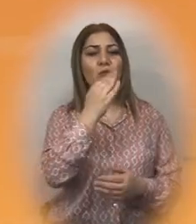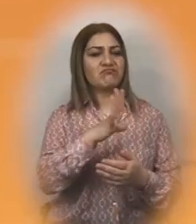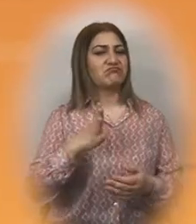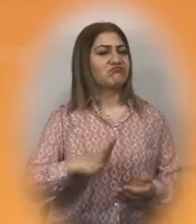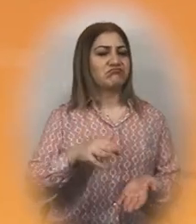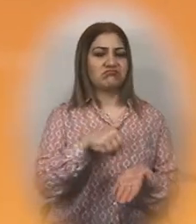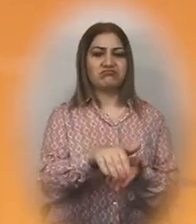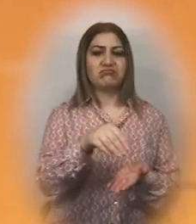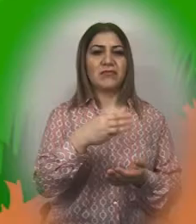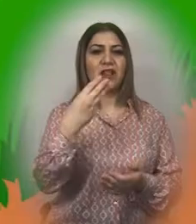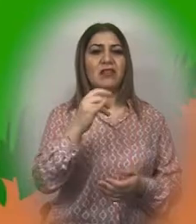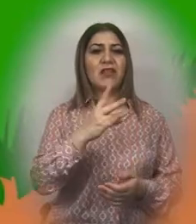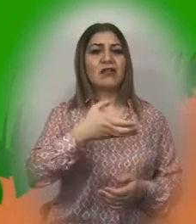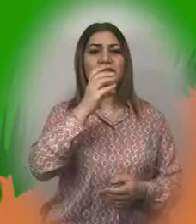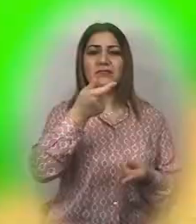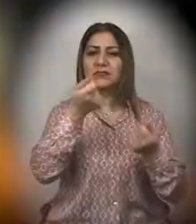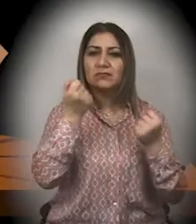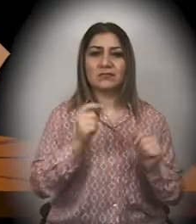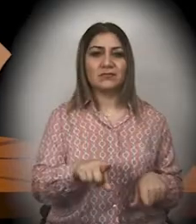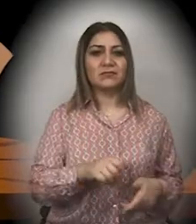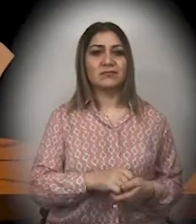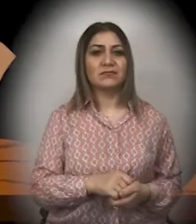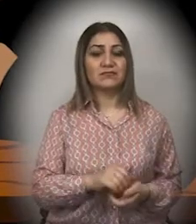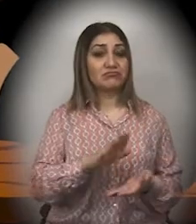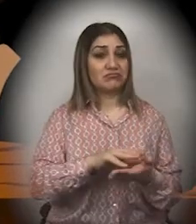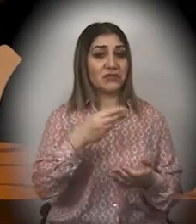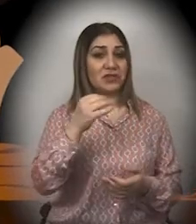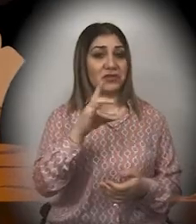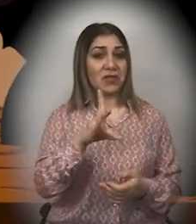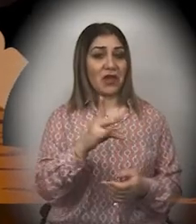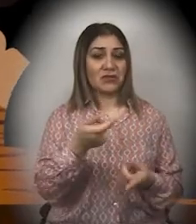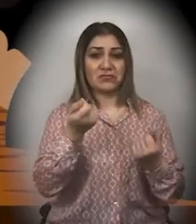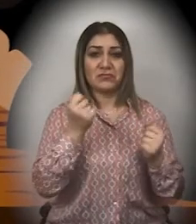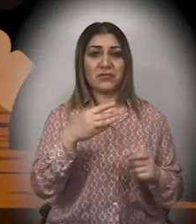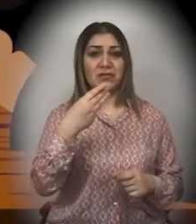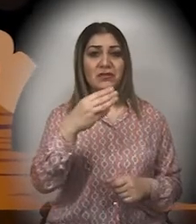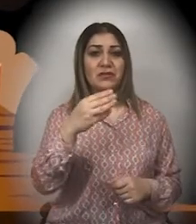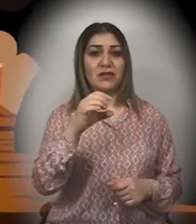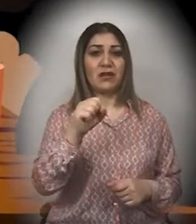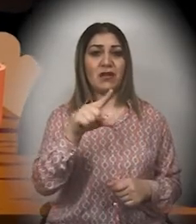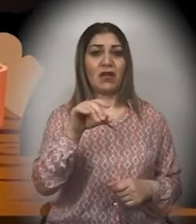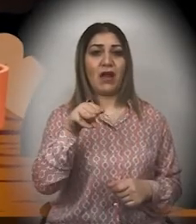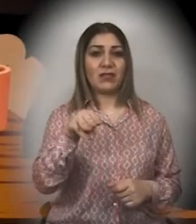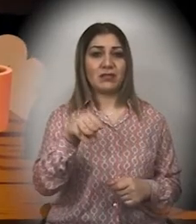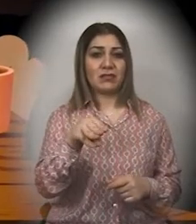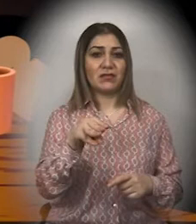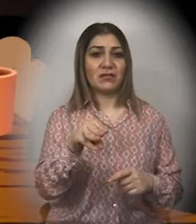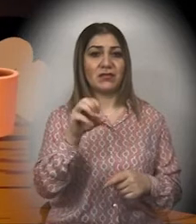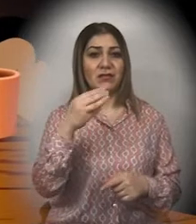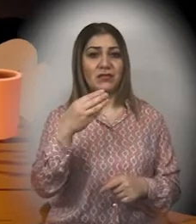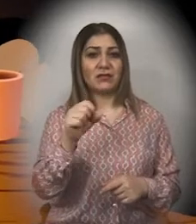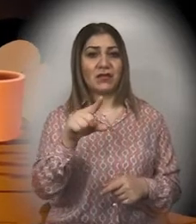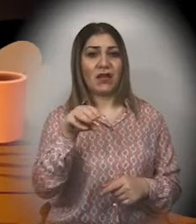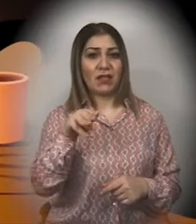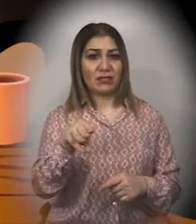Տեսնես թանահատը թանի հետ կապ ունի։ Ասում են, վանքի հոգևորականները շատ ռուշկալ են եղել, իրեն զրկել են համեղ